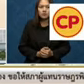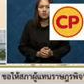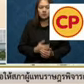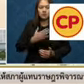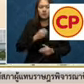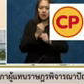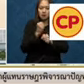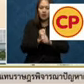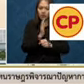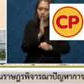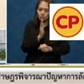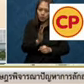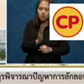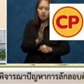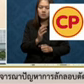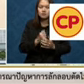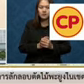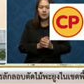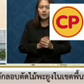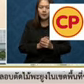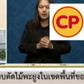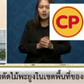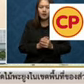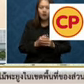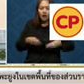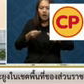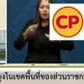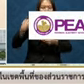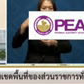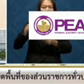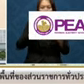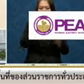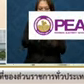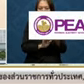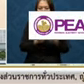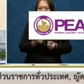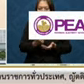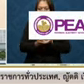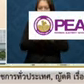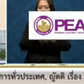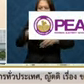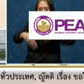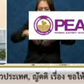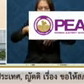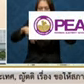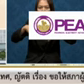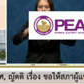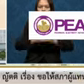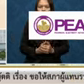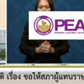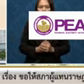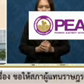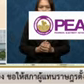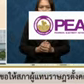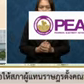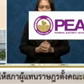าจะปฏิบัติหน้าที่ด้วยความซื่อสัตย์สุจริต เพื่อประโยชน์ของประเทศและประชาชน เพื่อประโยชน์ของประเทศและประ